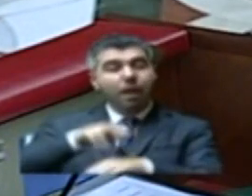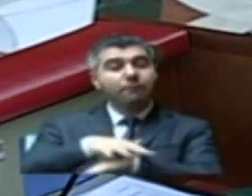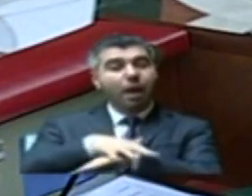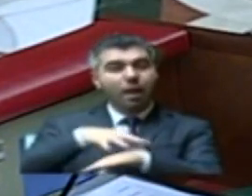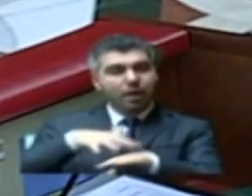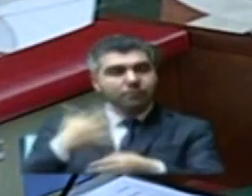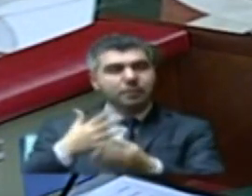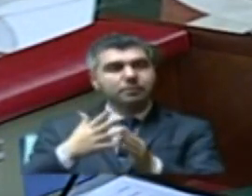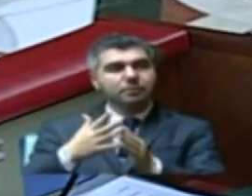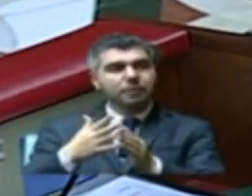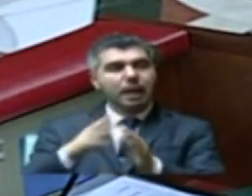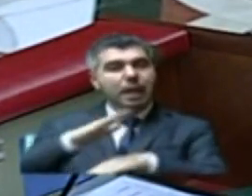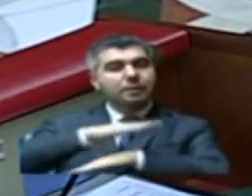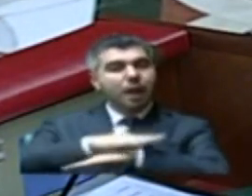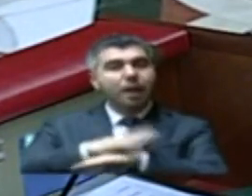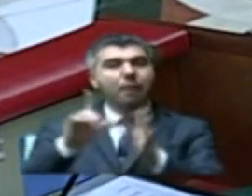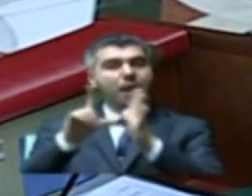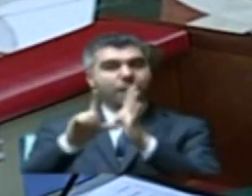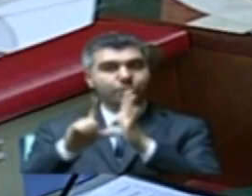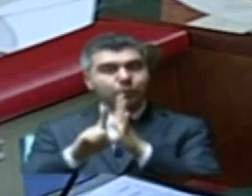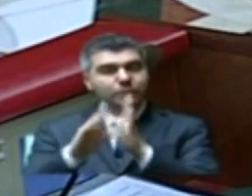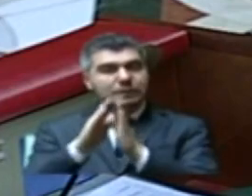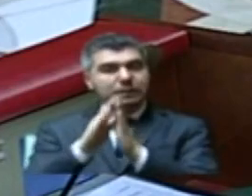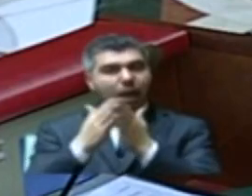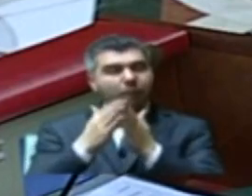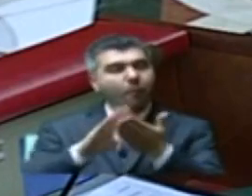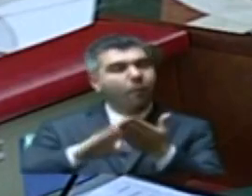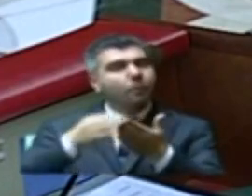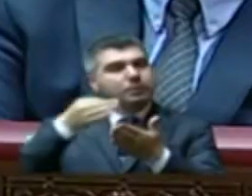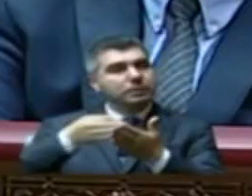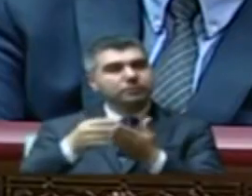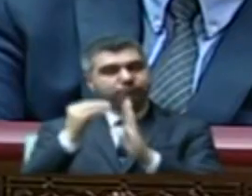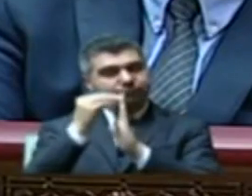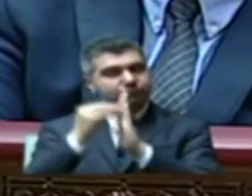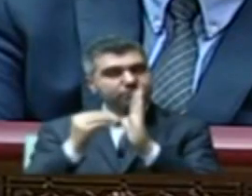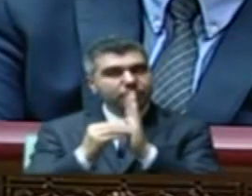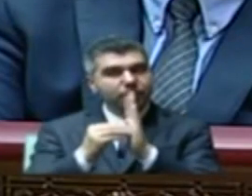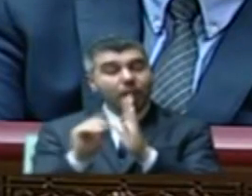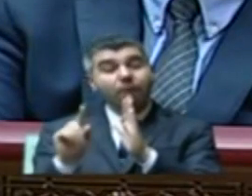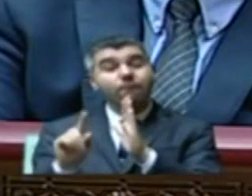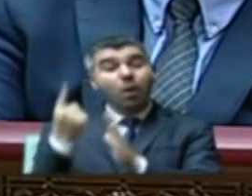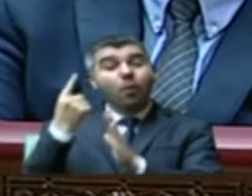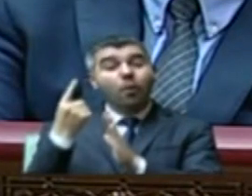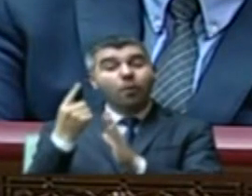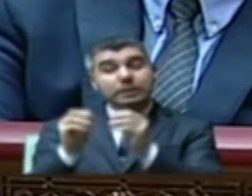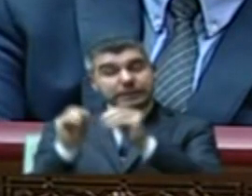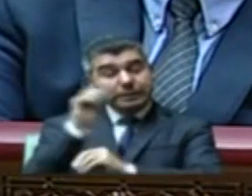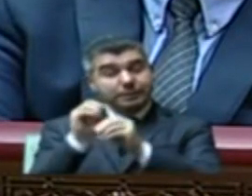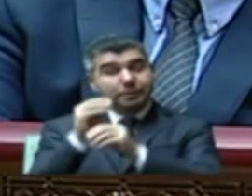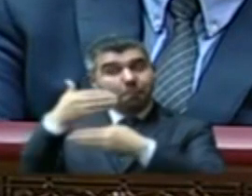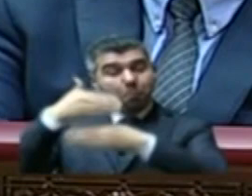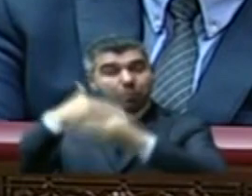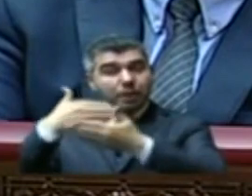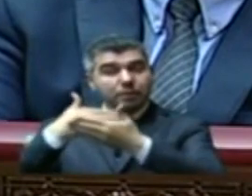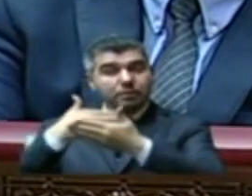دفتر تحملات فيه كاين هذا الاشكال ديال ان ملي كتكون الذروه طلب ديال الكهرباء الذروه